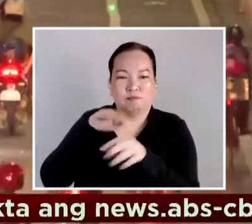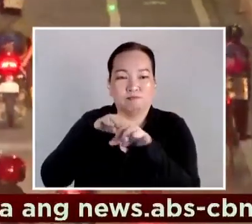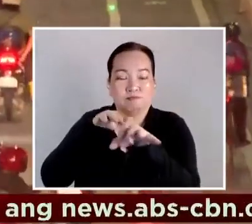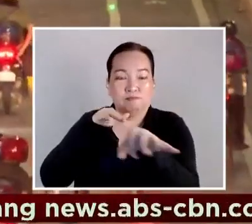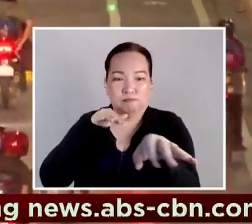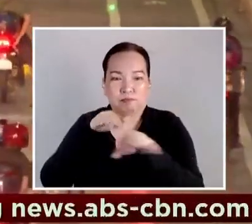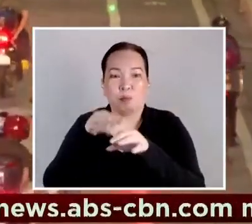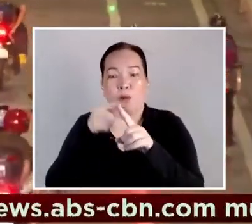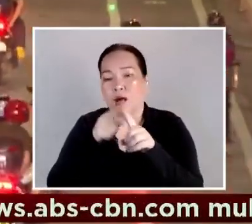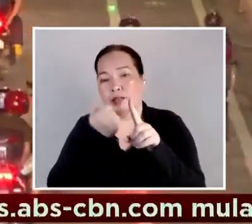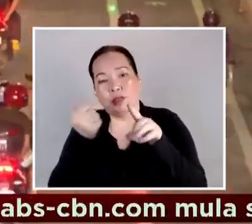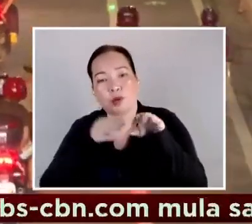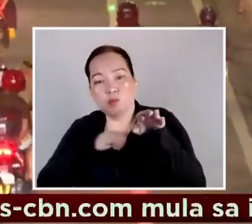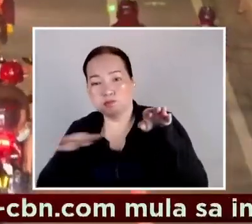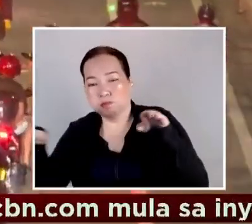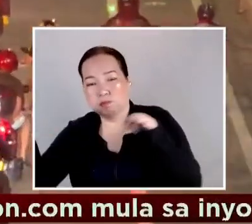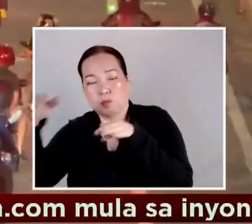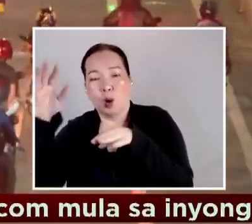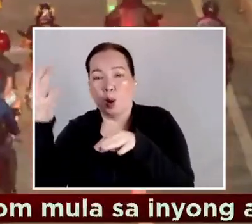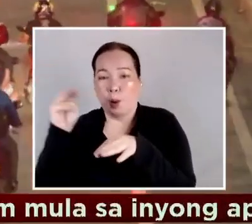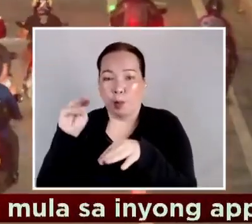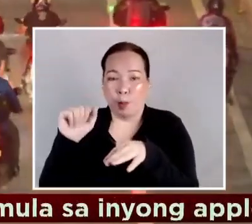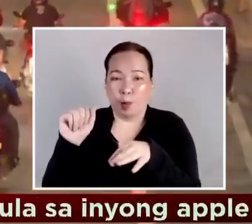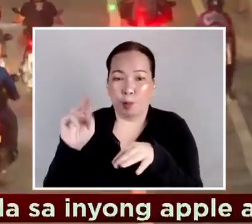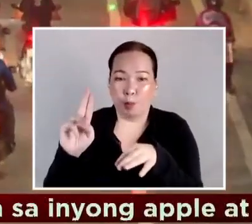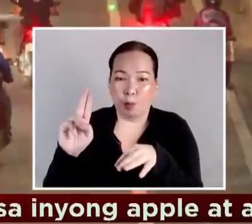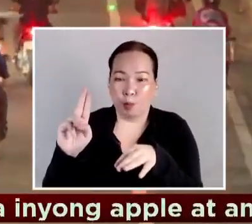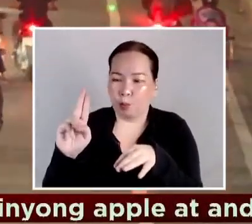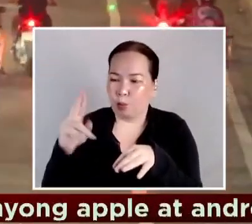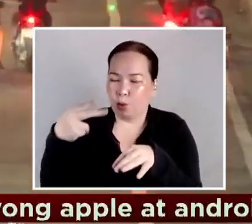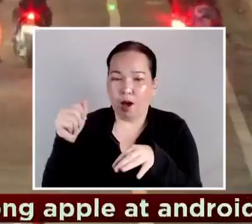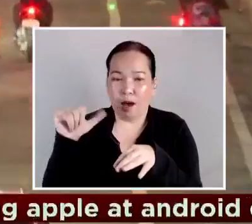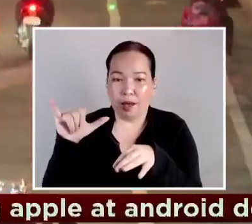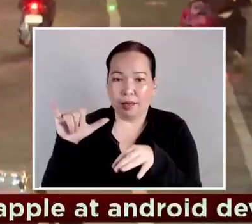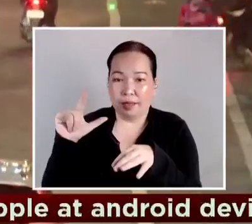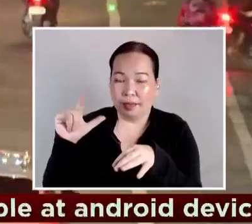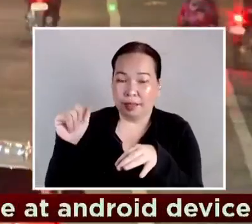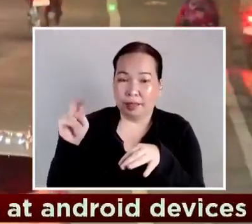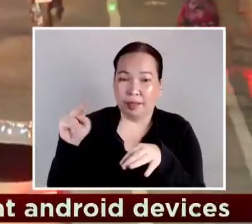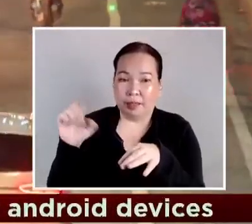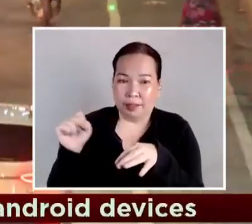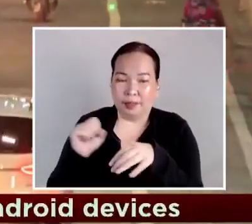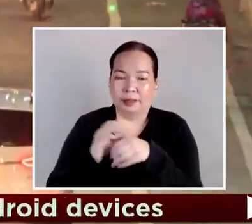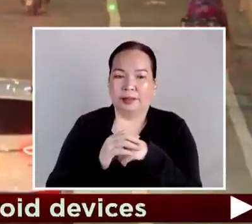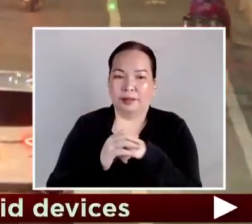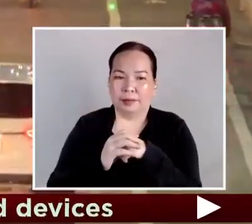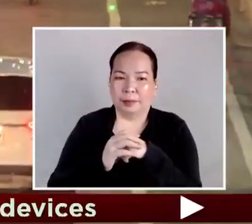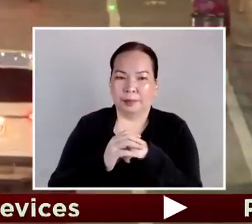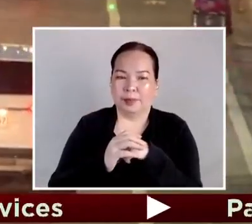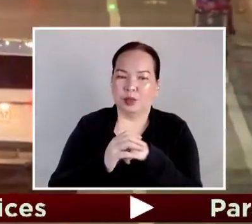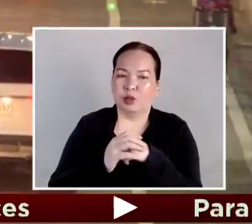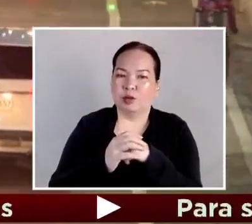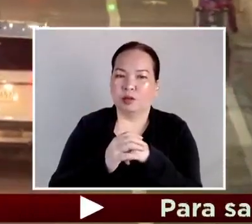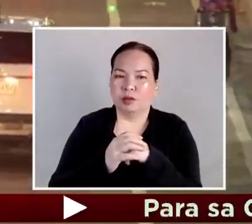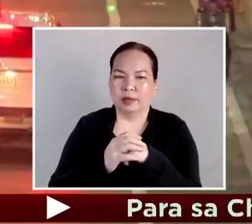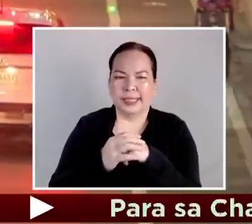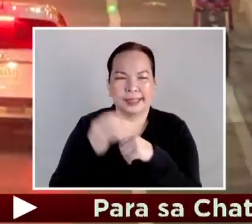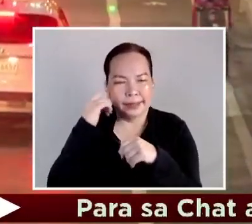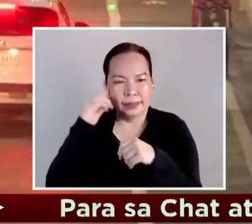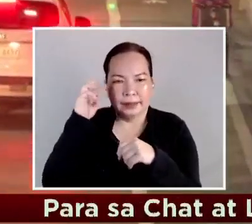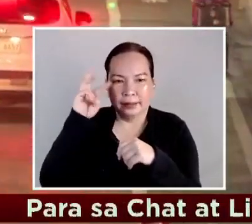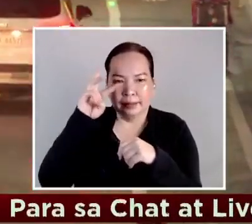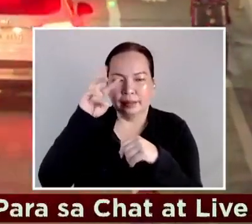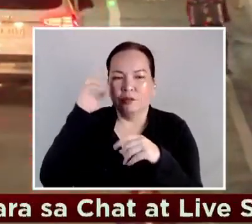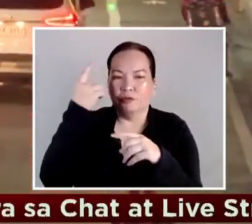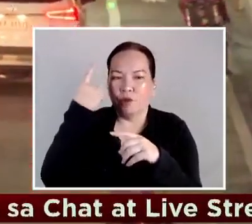mabuhay lane. Kasama nga dyan sa apektado, yung high volume na EDSA busway, ano, na mga pasahero, na maraming isasakay na